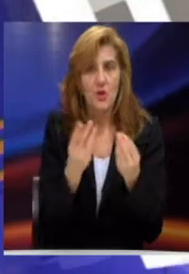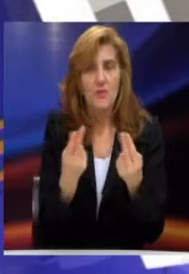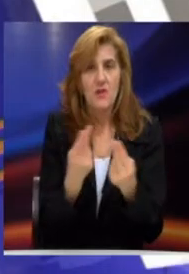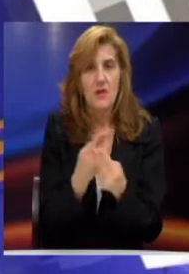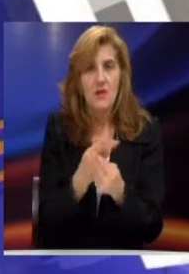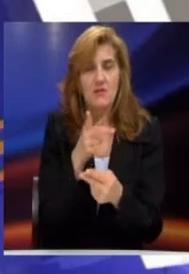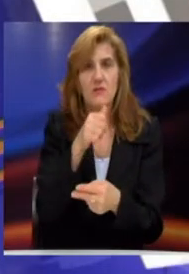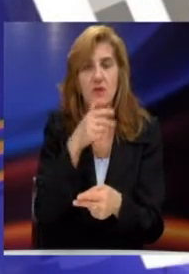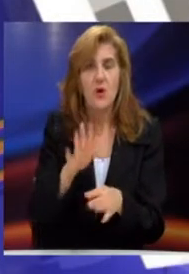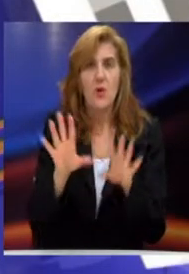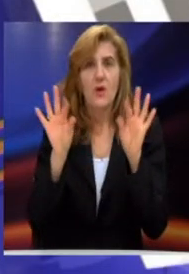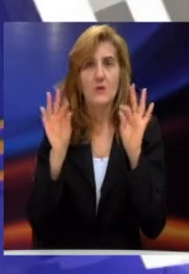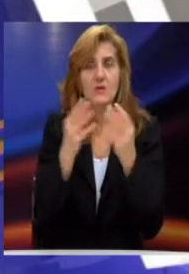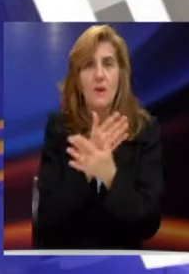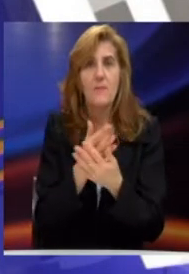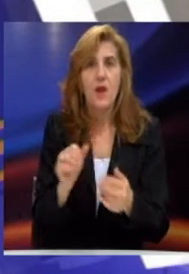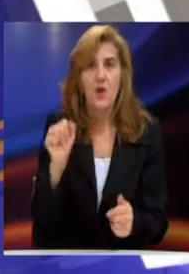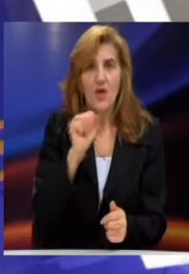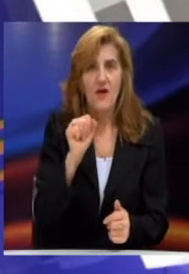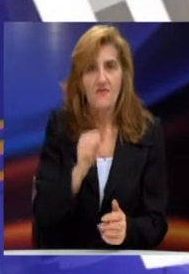vrednost investicije je oko 10 miliona evra.